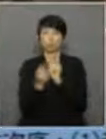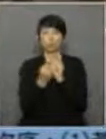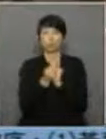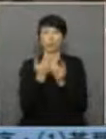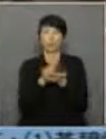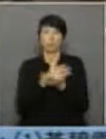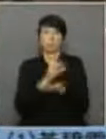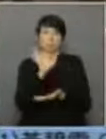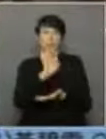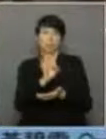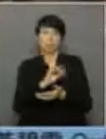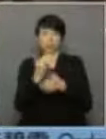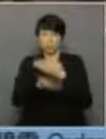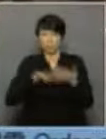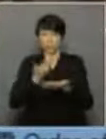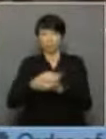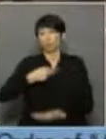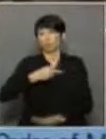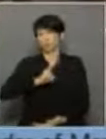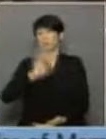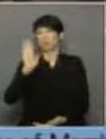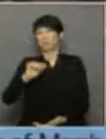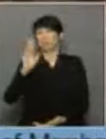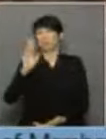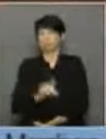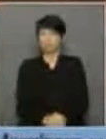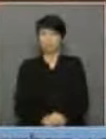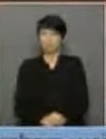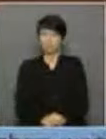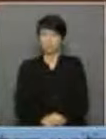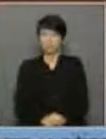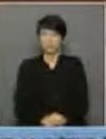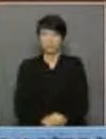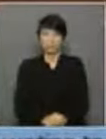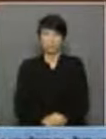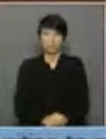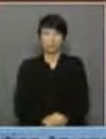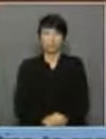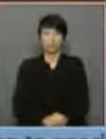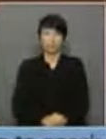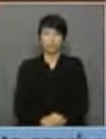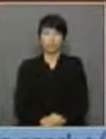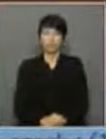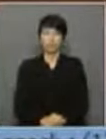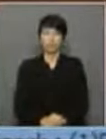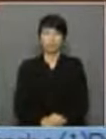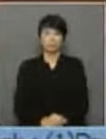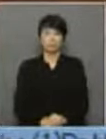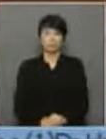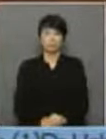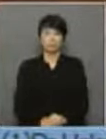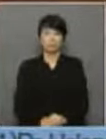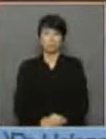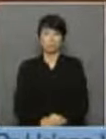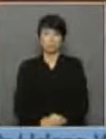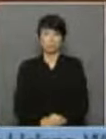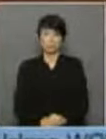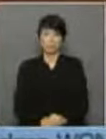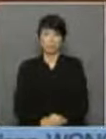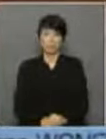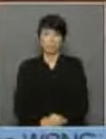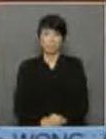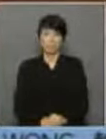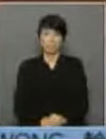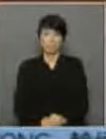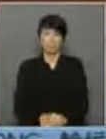別的，你叫我回轉頭我都可以的，是不是？即是我們可以這樣看啦，即是我